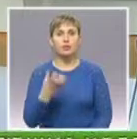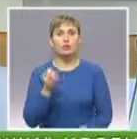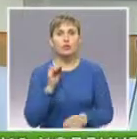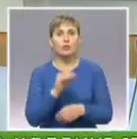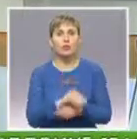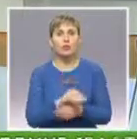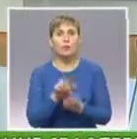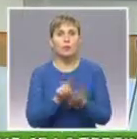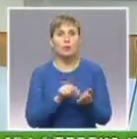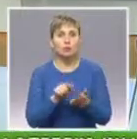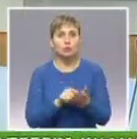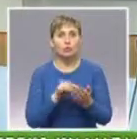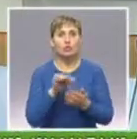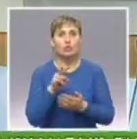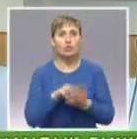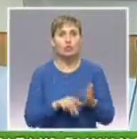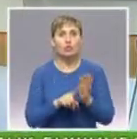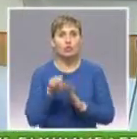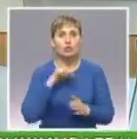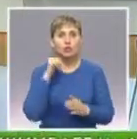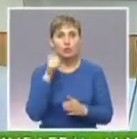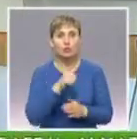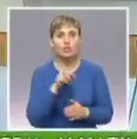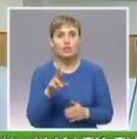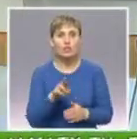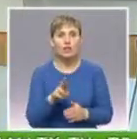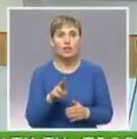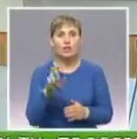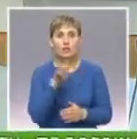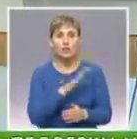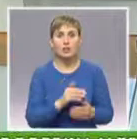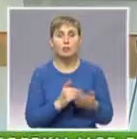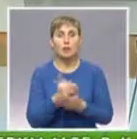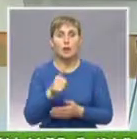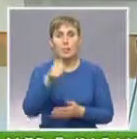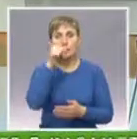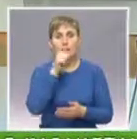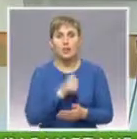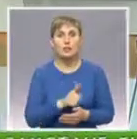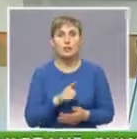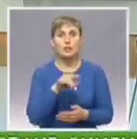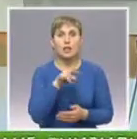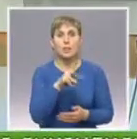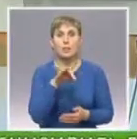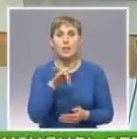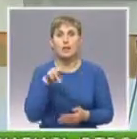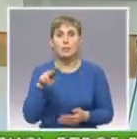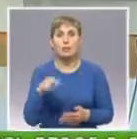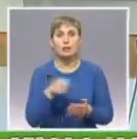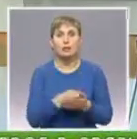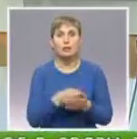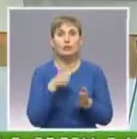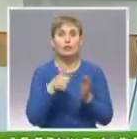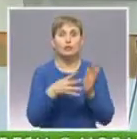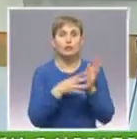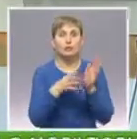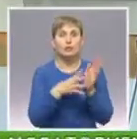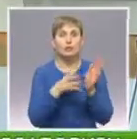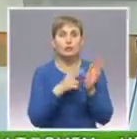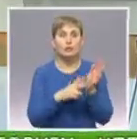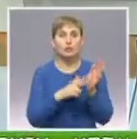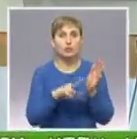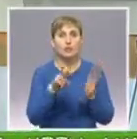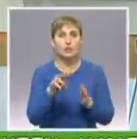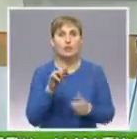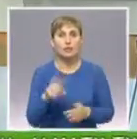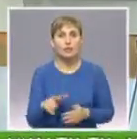А еще вырастут пособия и штрафы с началом нового года. С января в стране повысится месячный расчетный показатель до 1982